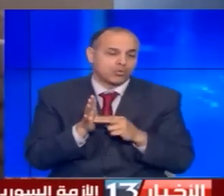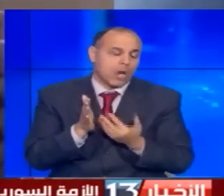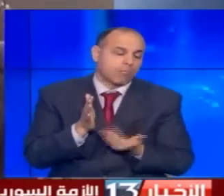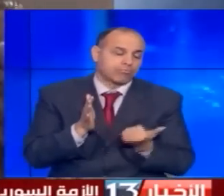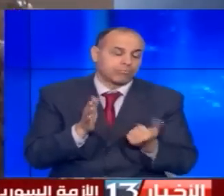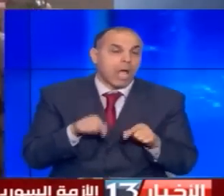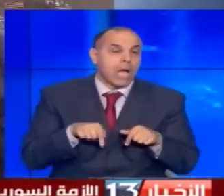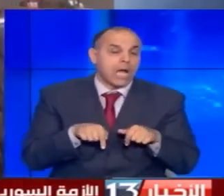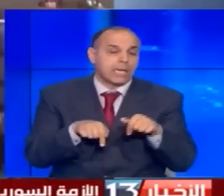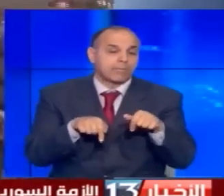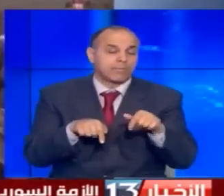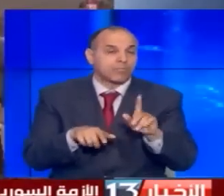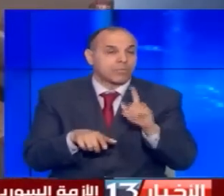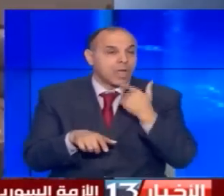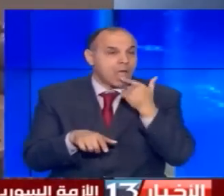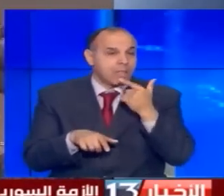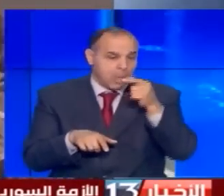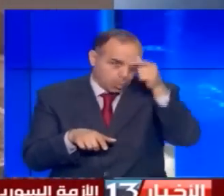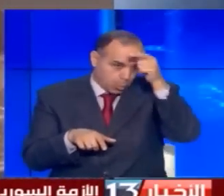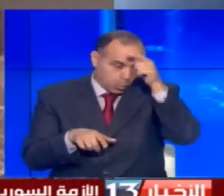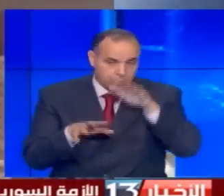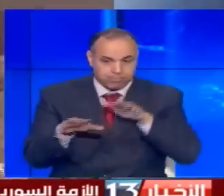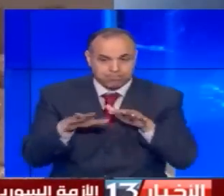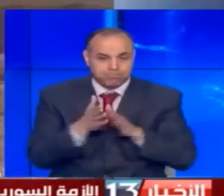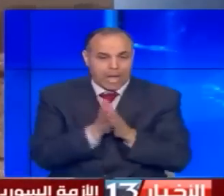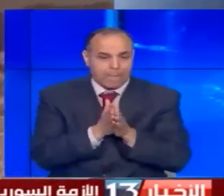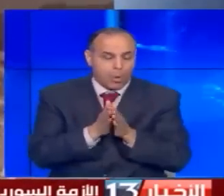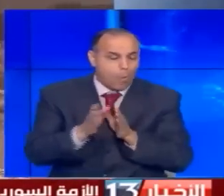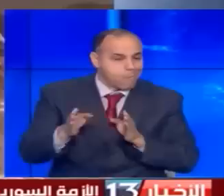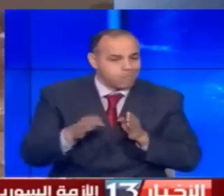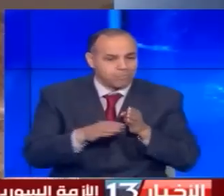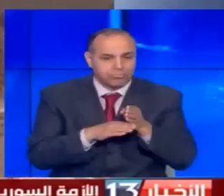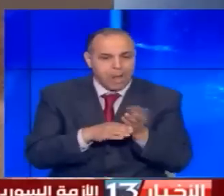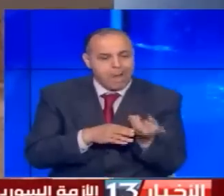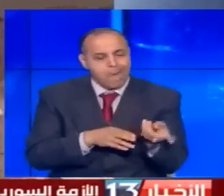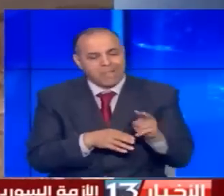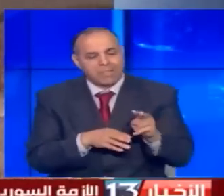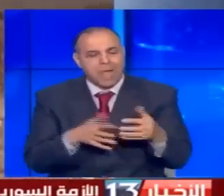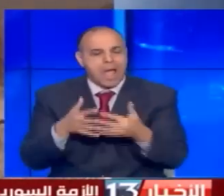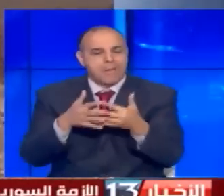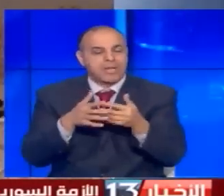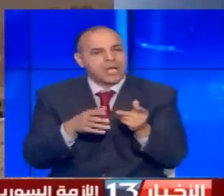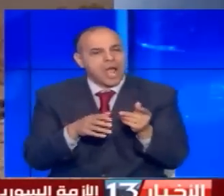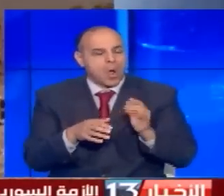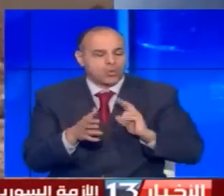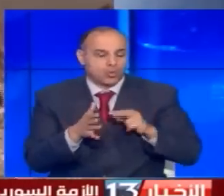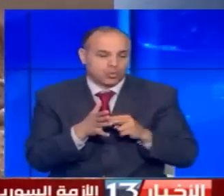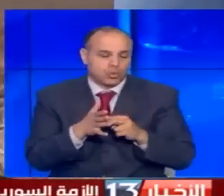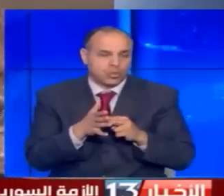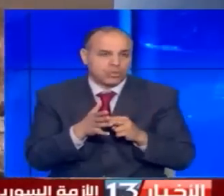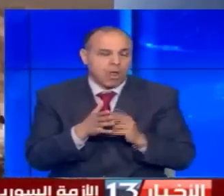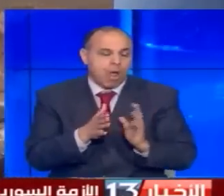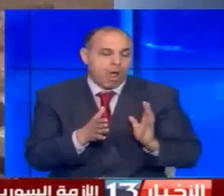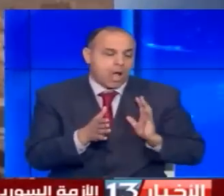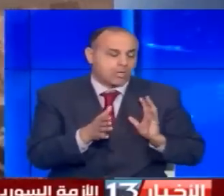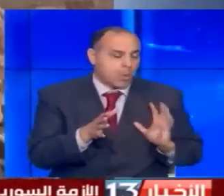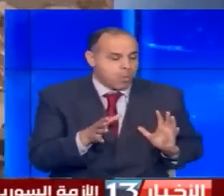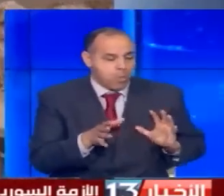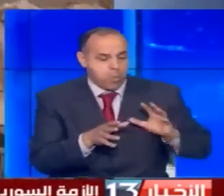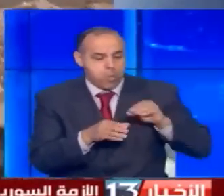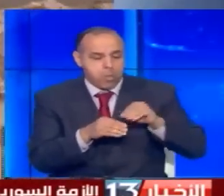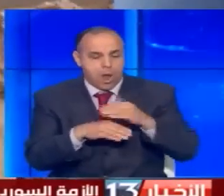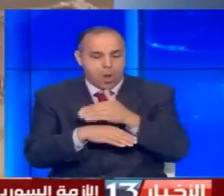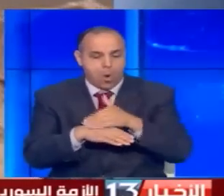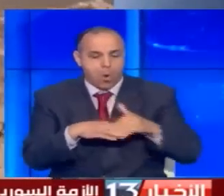الأراضي السورية، سارعت تركيا المتحمسة لحل محل القوات الأمريكية بشمال سوريا بإرسال تعزيزات عسكرية إلى